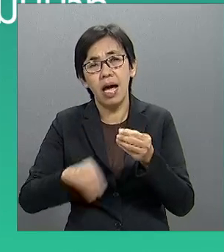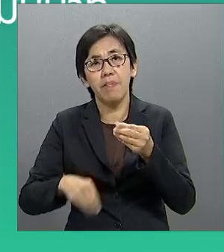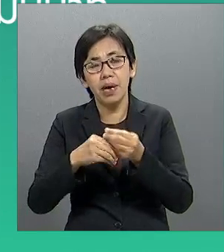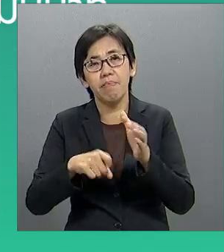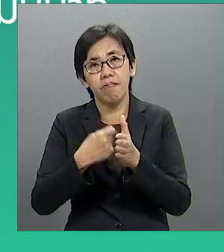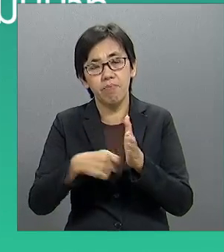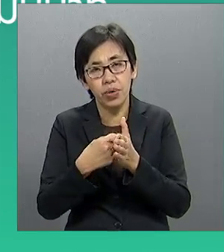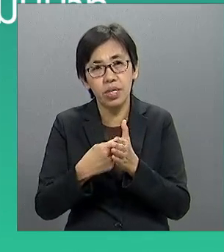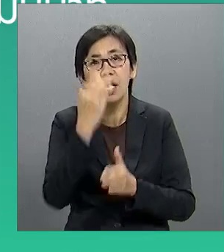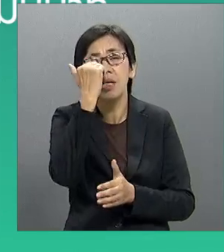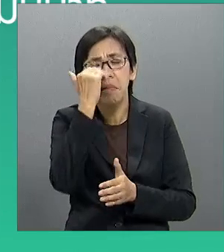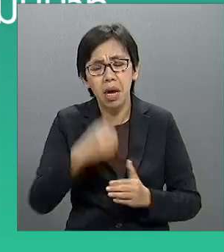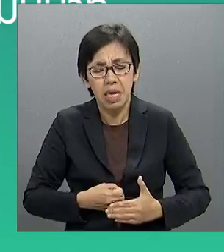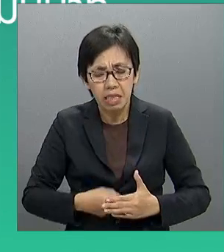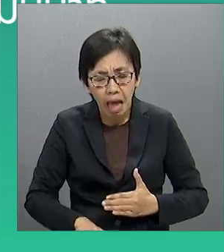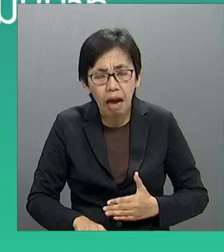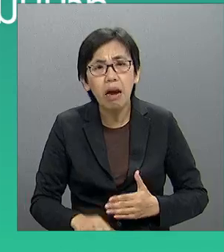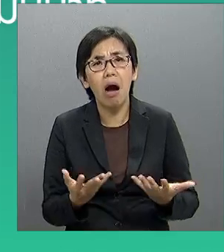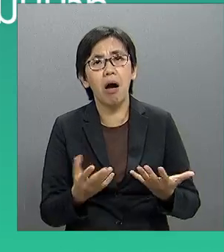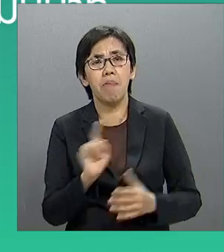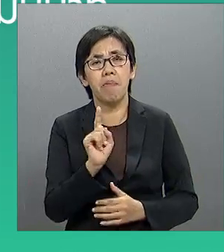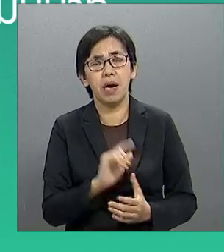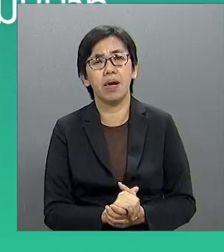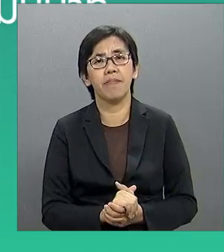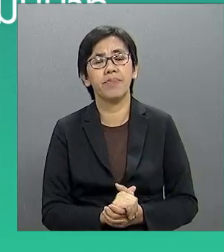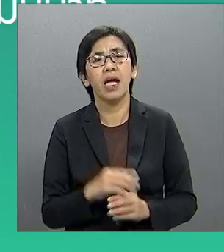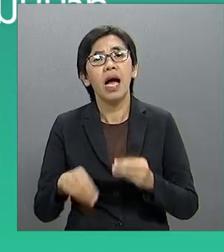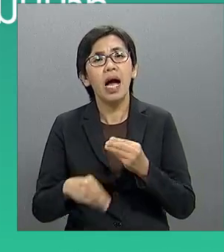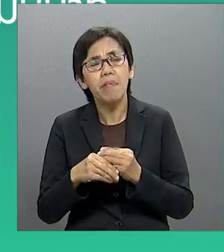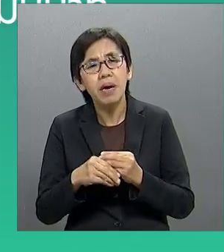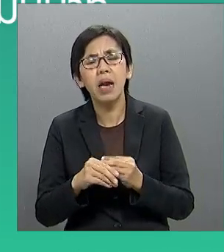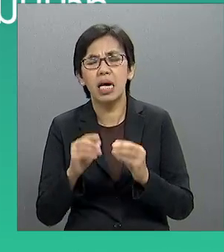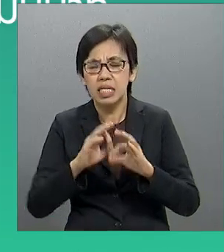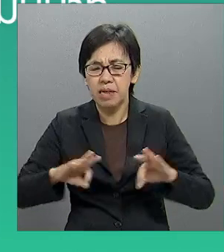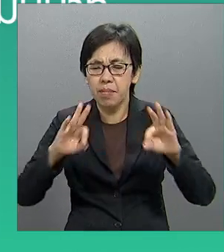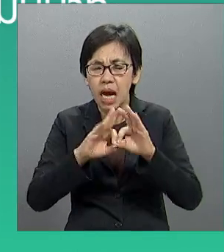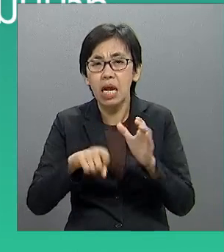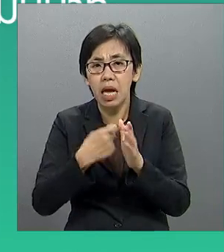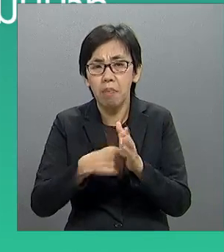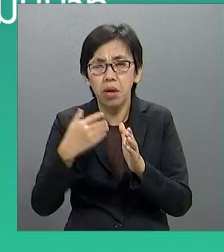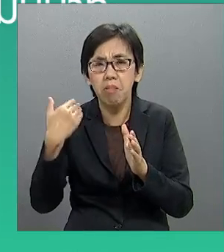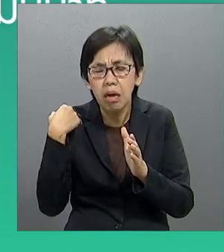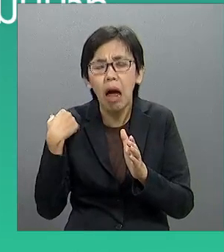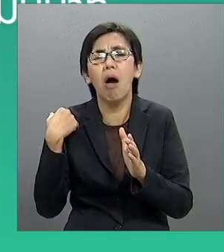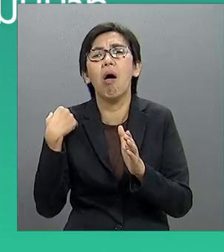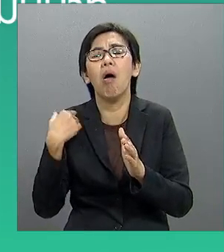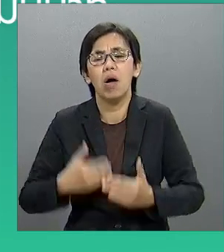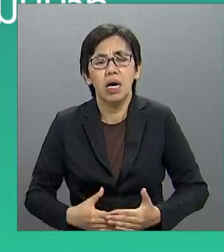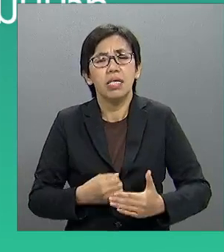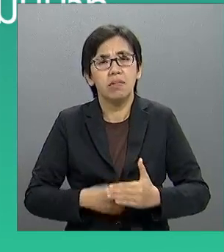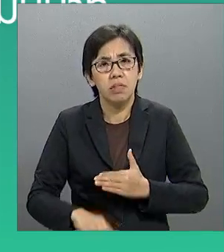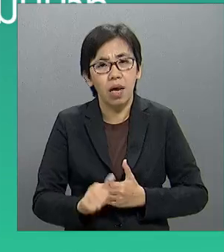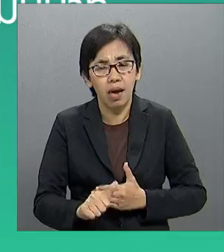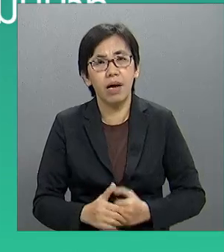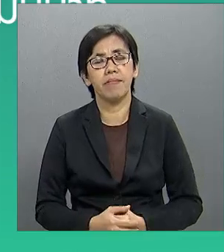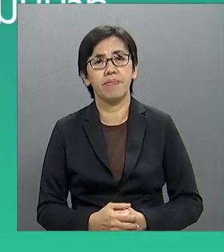ฐานทำให้แท้งลูกเป็นการครอบคลุมกรณีที่มีความจำเป็นสมควรในการต้องทำแท้งหรือว่ายุติการตั้ง